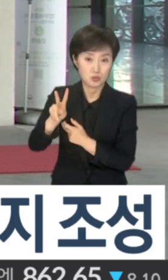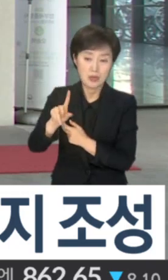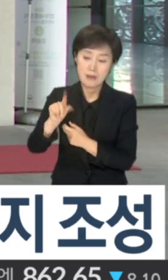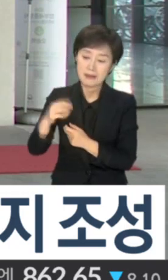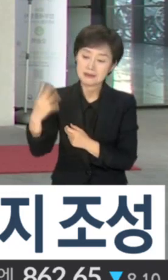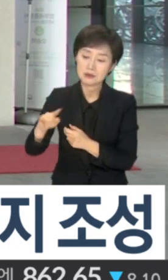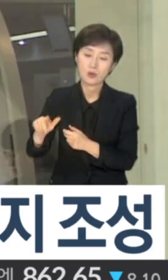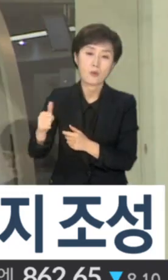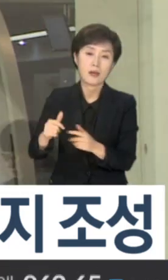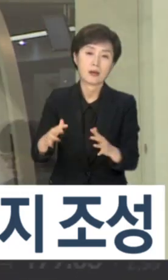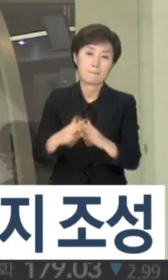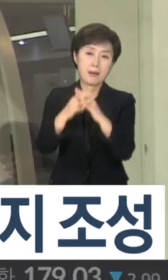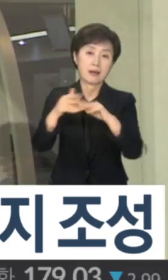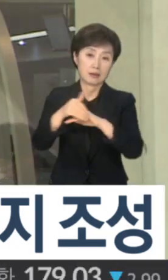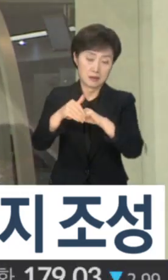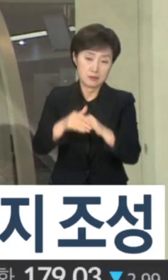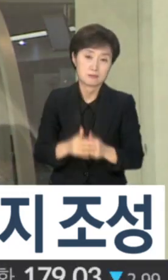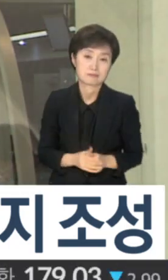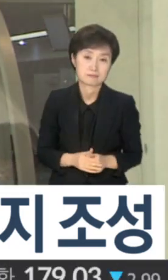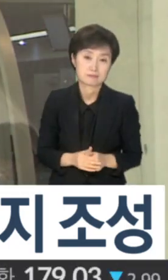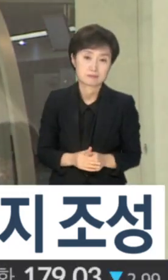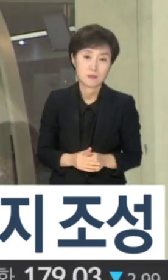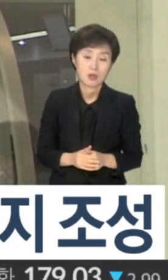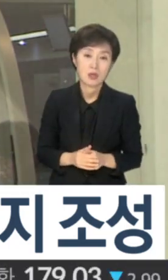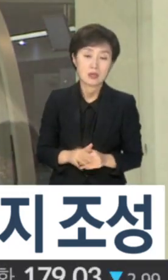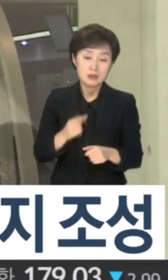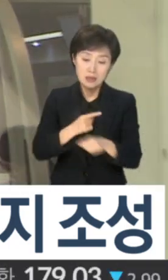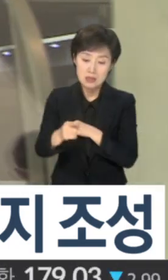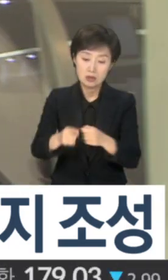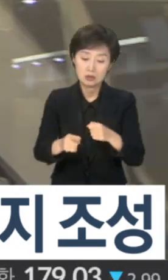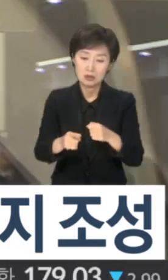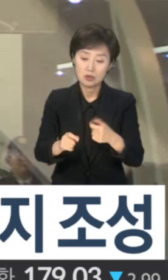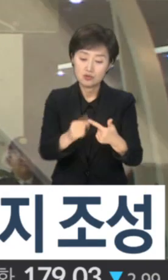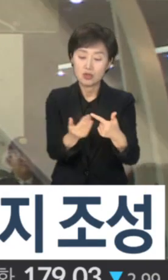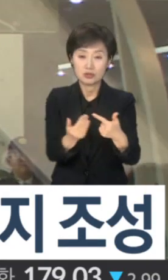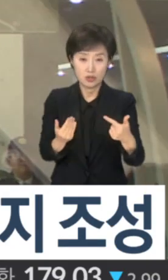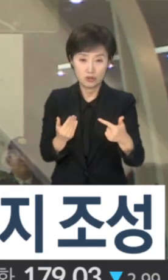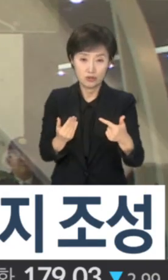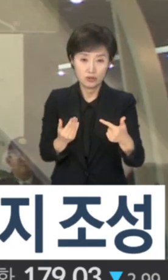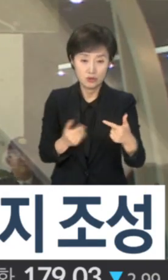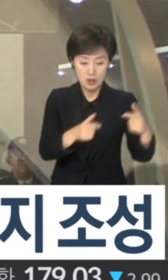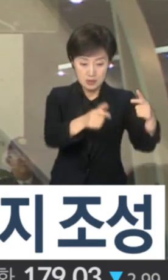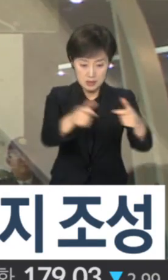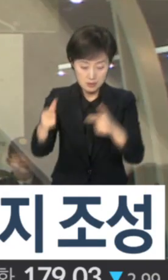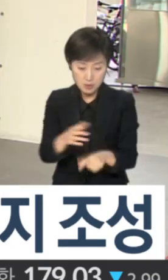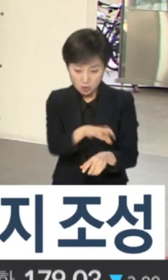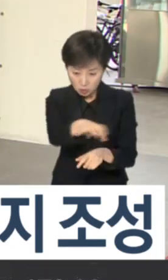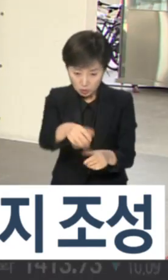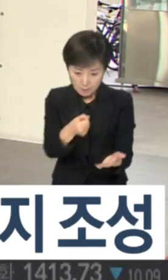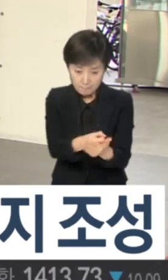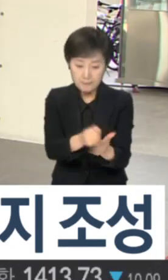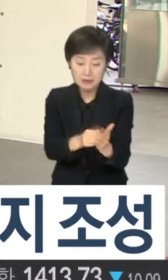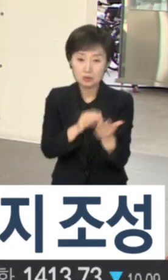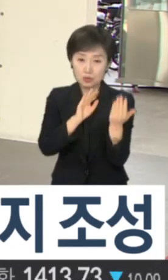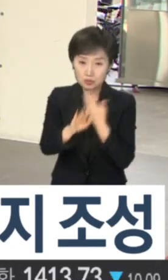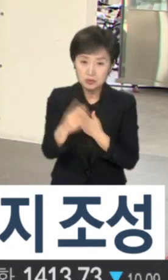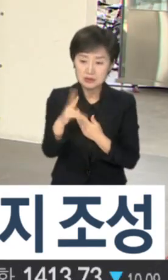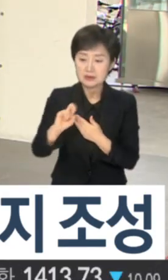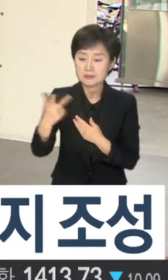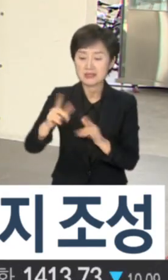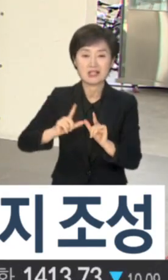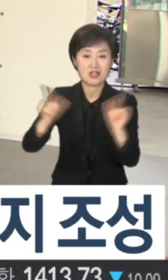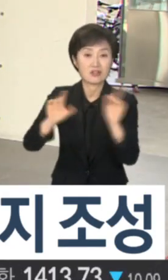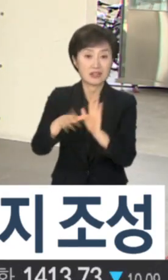4,500호를 공급한다고 밝혔습니다. 국토부는 내년 상반기까지 지구 지정을 완료한 뒤 2027년